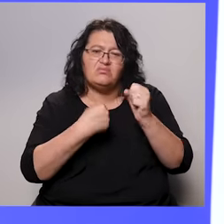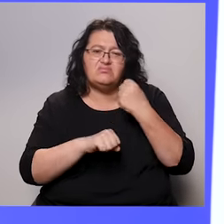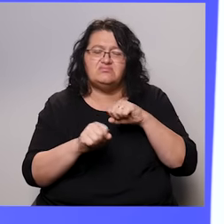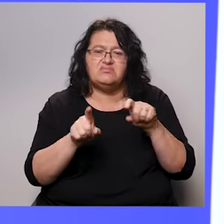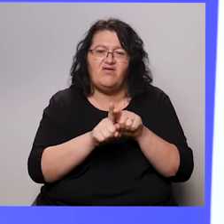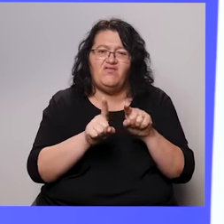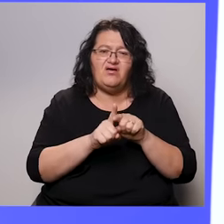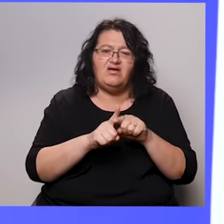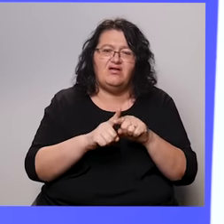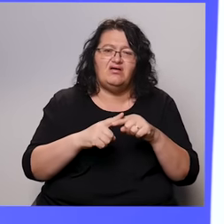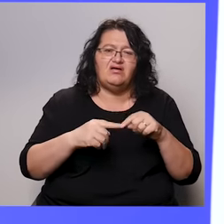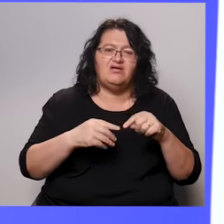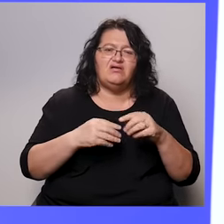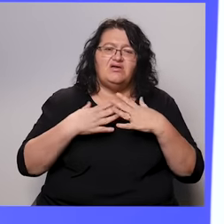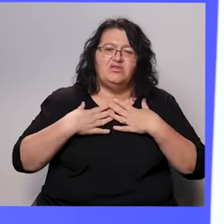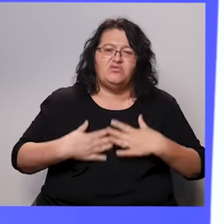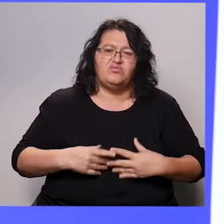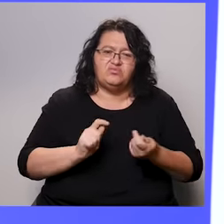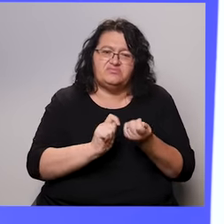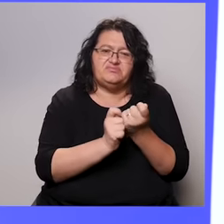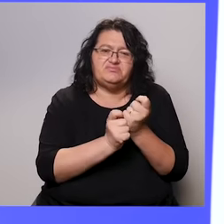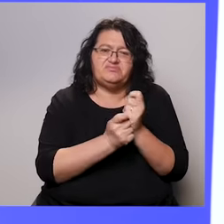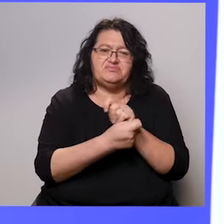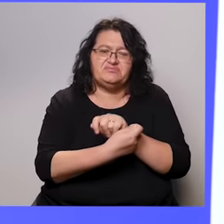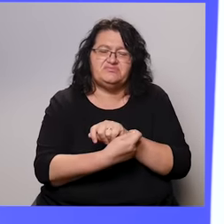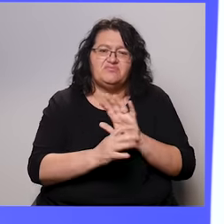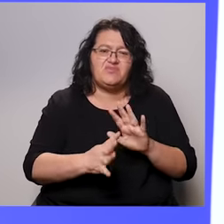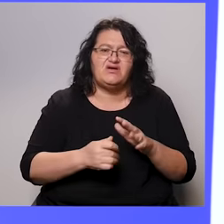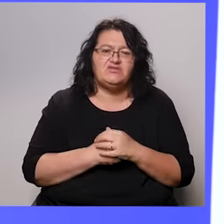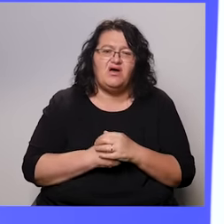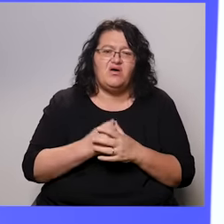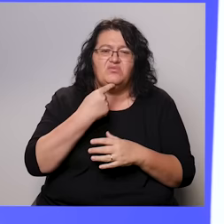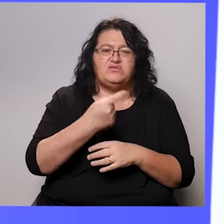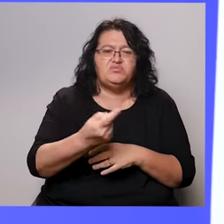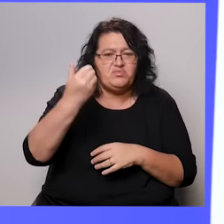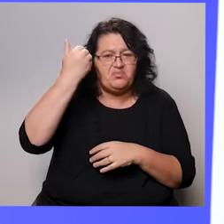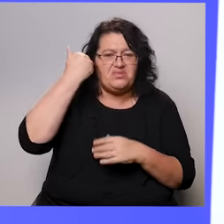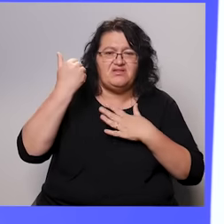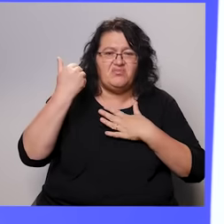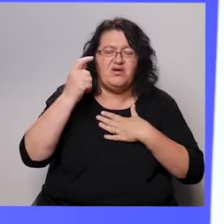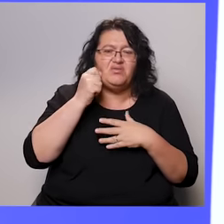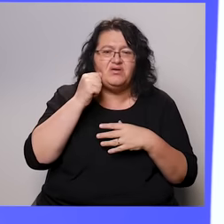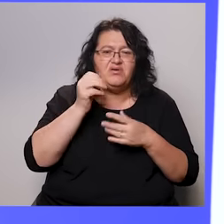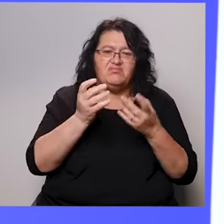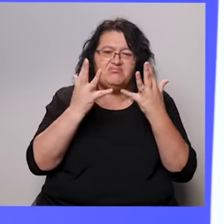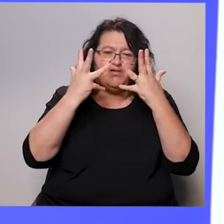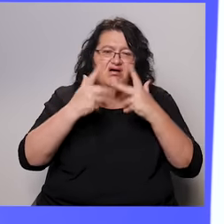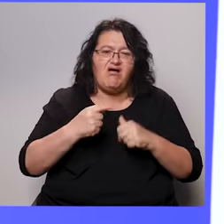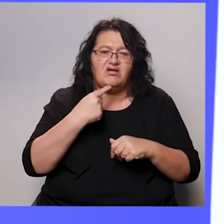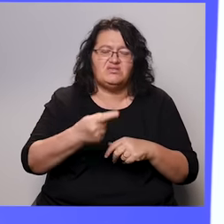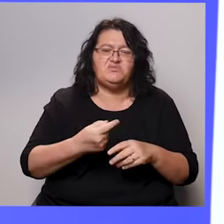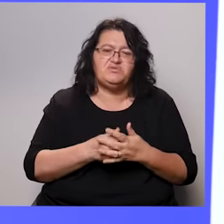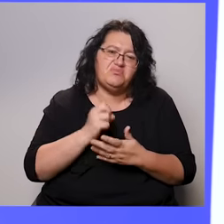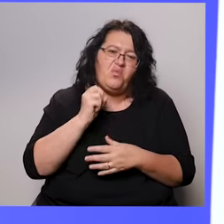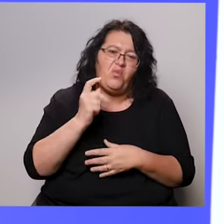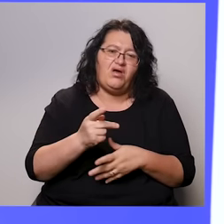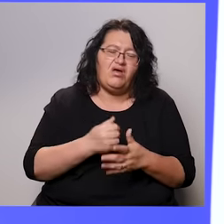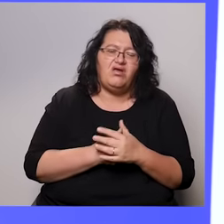modificările astea trupești. Am zis, în mintea mea de bărbat, mi-am făcut calculul și am zis,